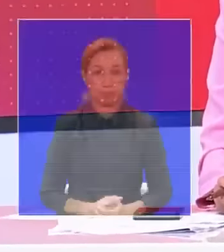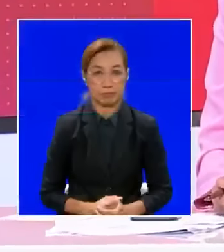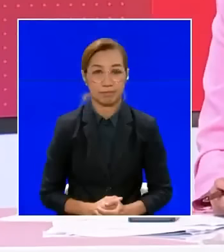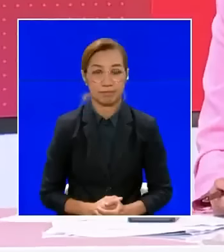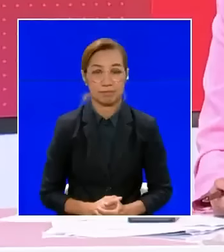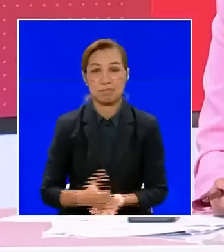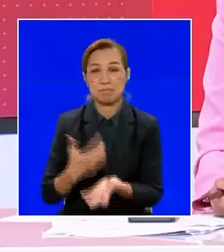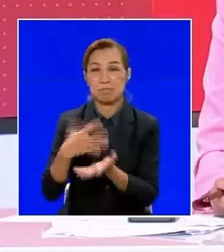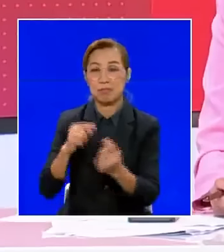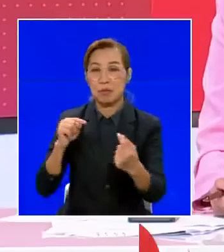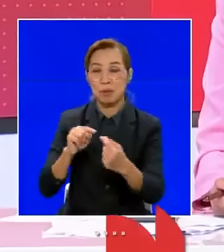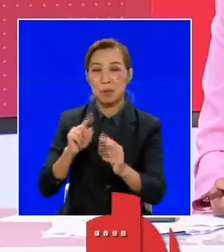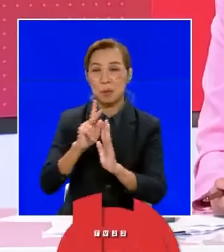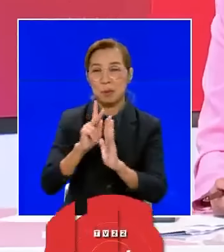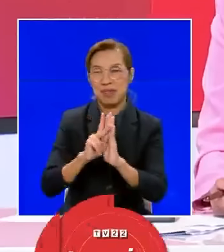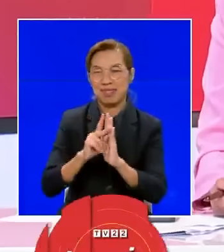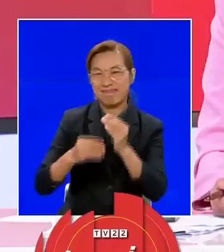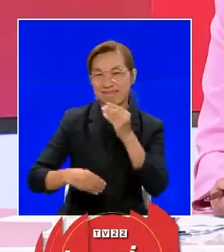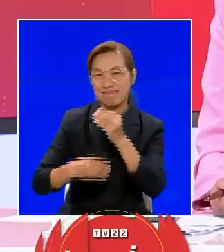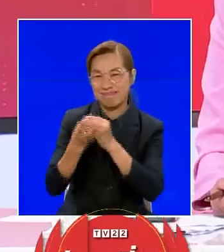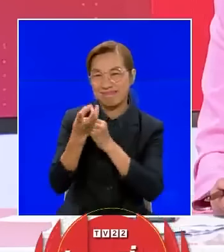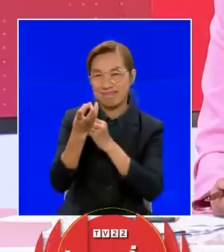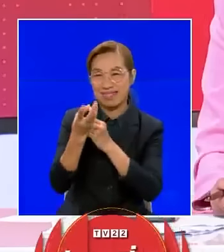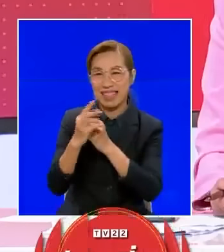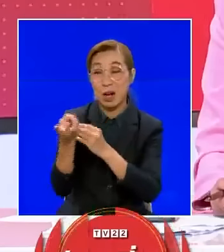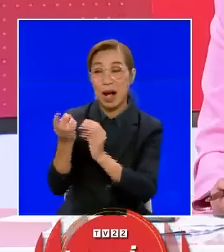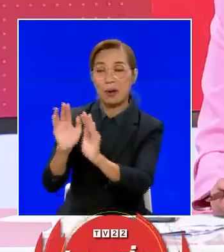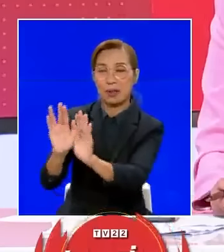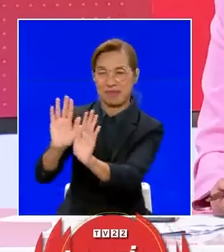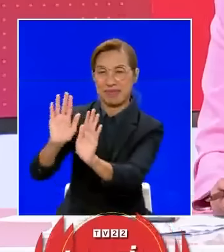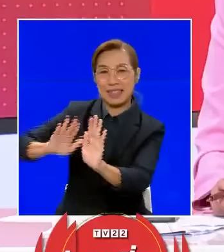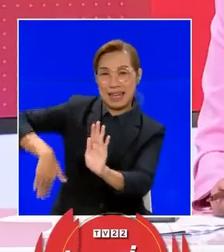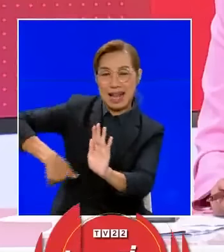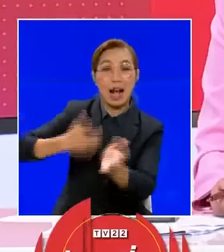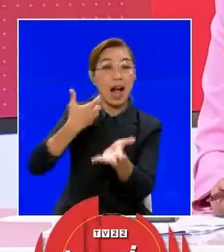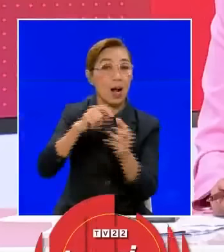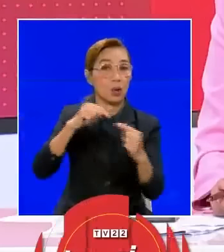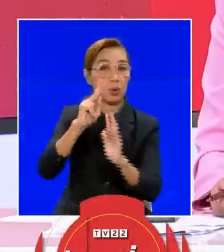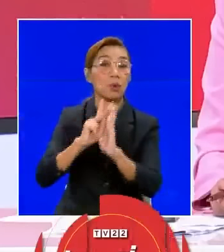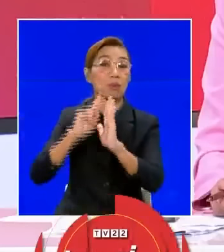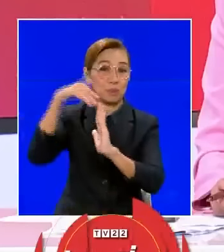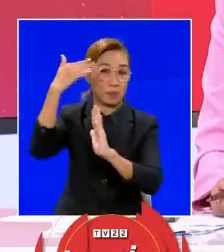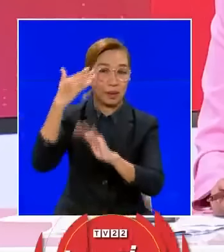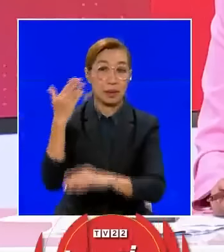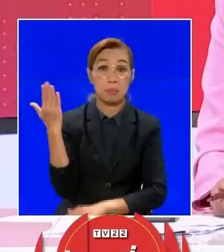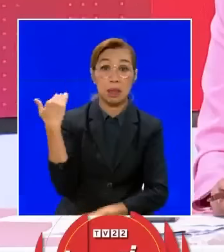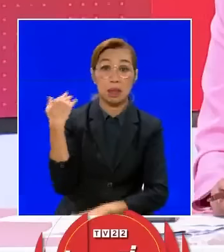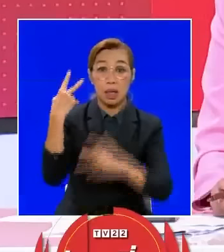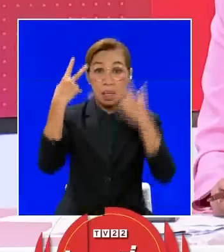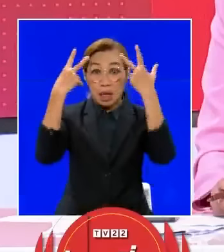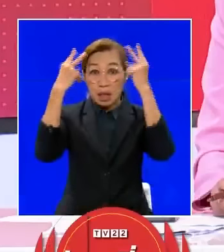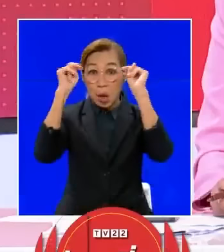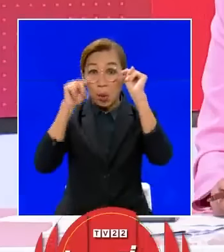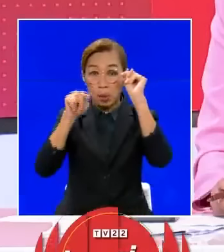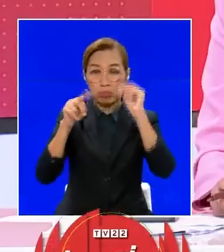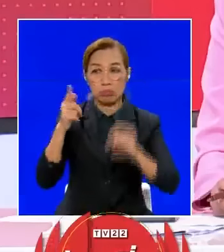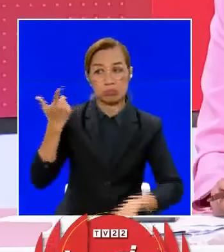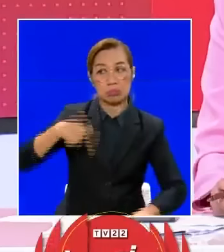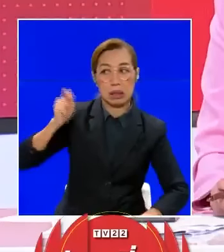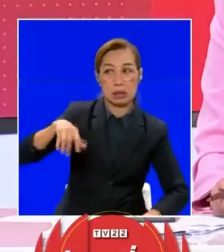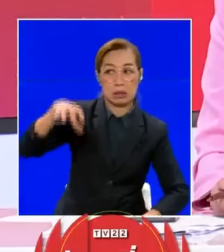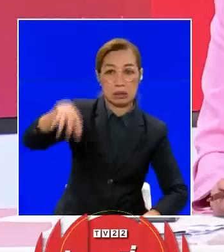พูดถึงกฎหมายเอาอีกสักนิดนึงกันละกันก่อนไปดูโกดังข้าวเนี่ยนะครับช่วงที่แล้วคุยเรื่องของท่านนายกที่ต้องไปชี้แจงกับทางศ